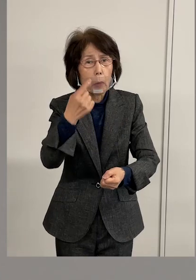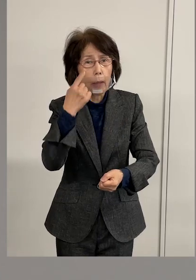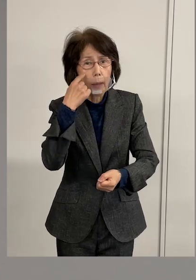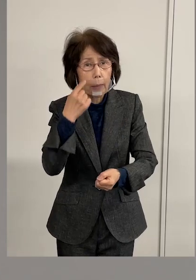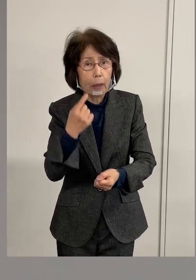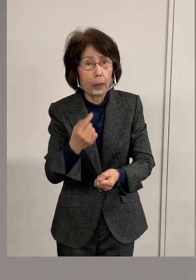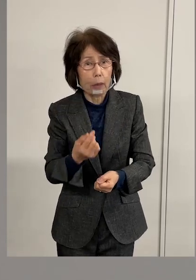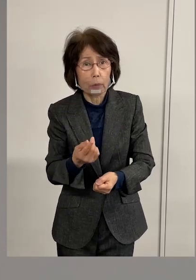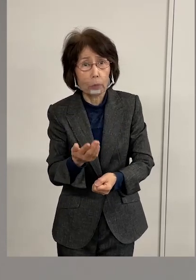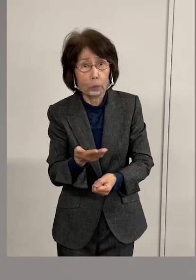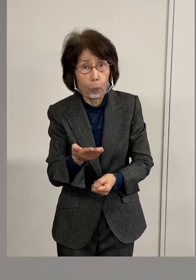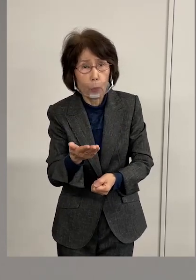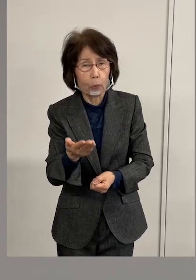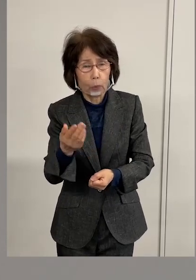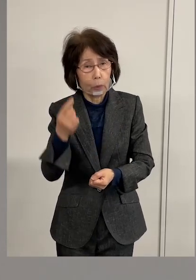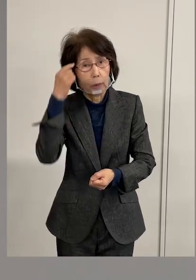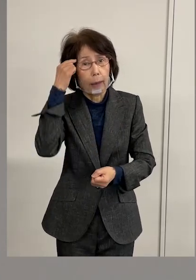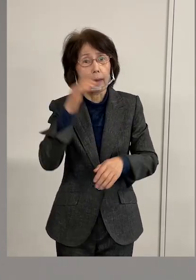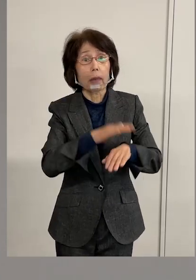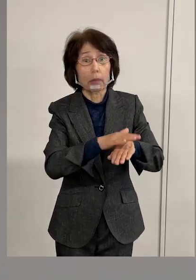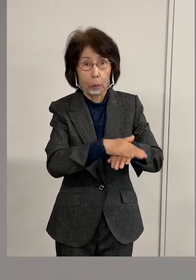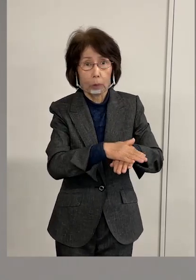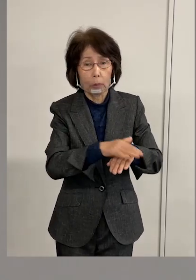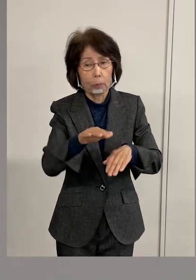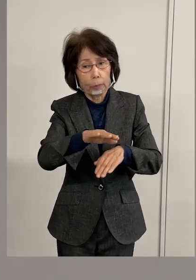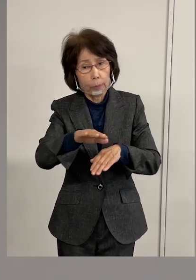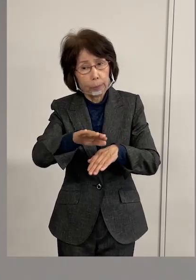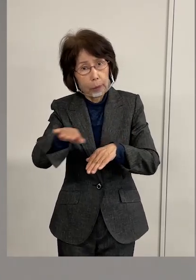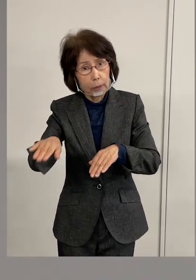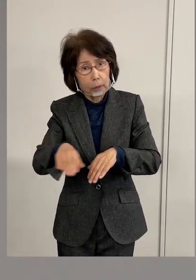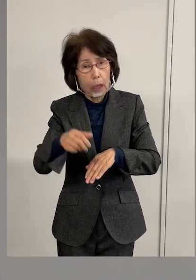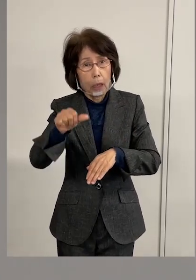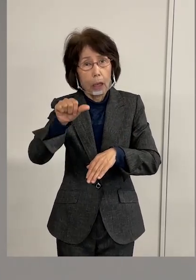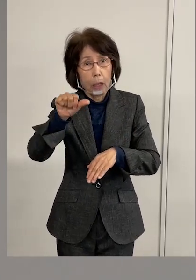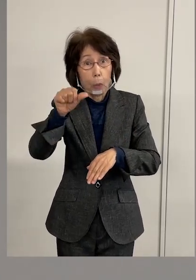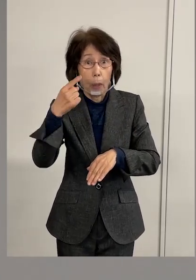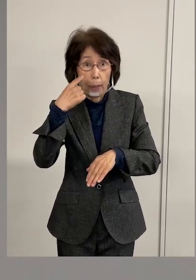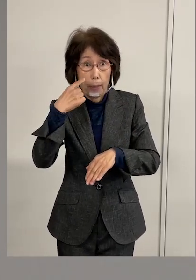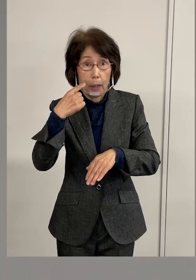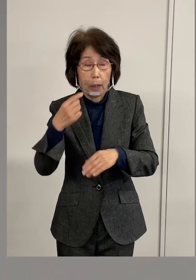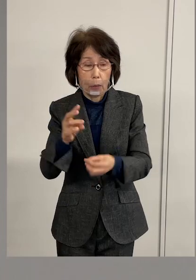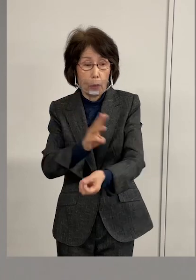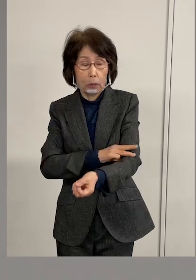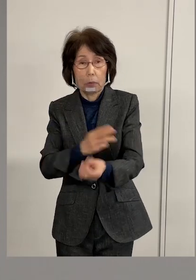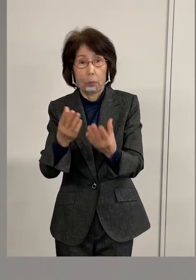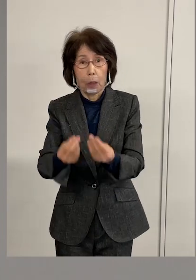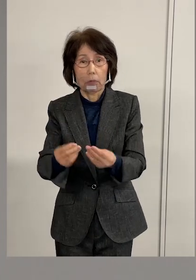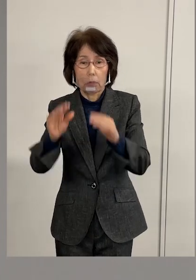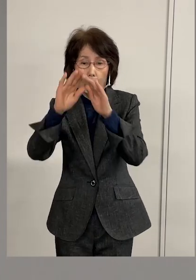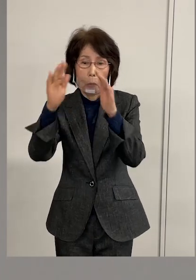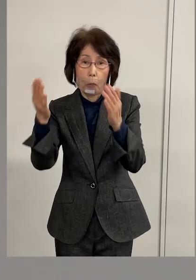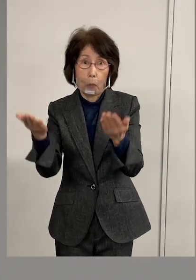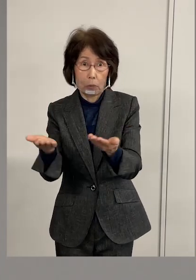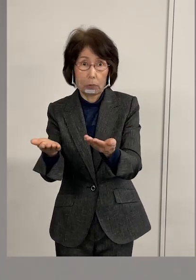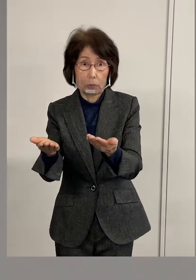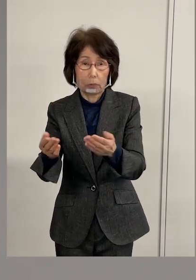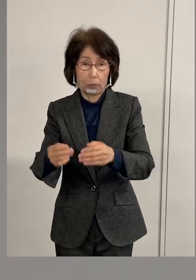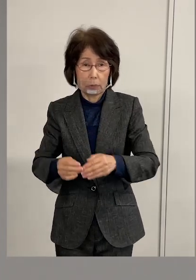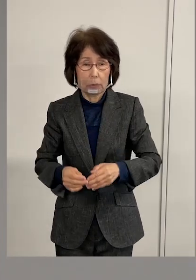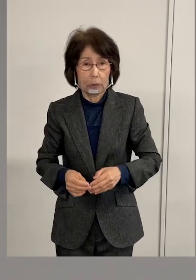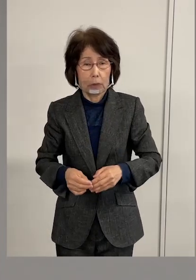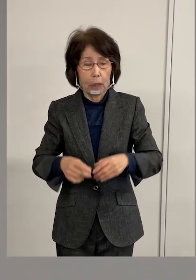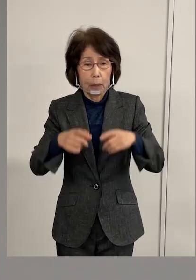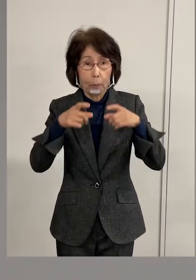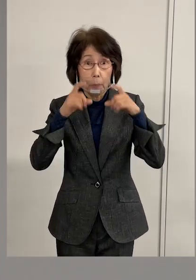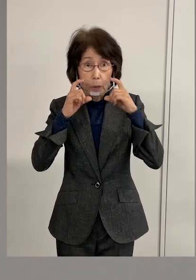ありますけど、まあ、5回目はかなり打たれているということになります。それで、まあ、おそらく、マスクを取